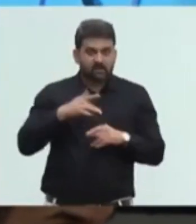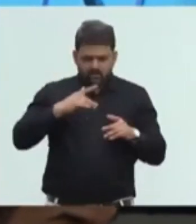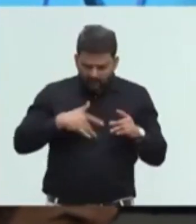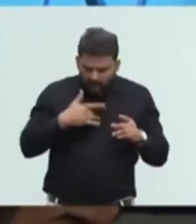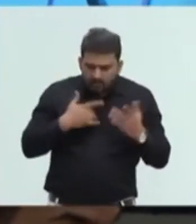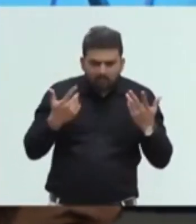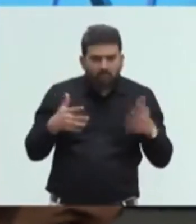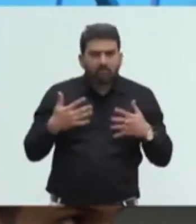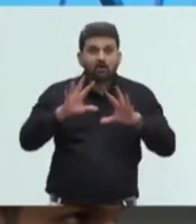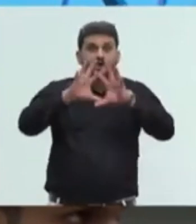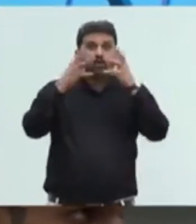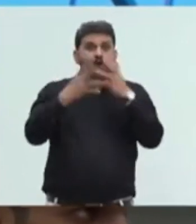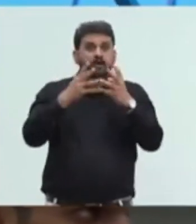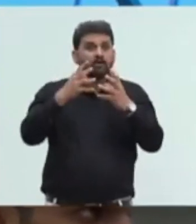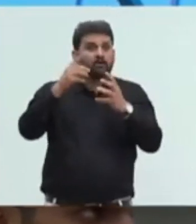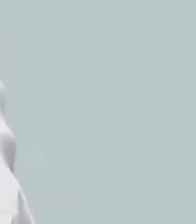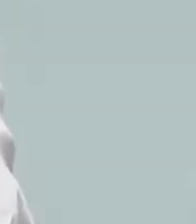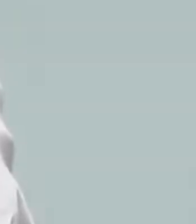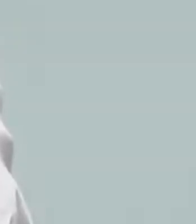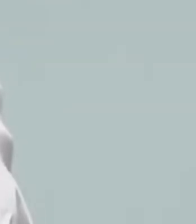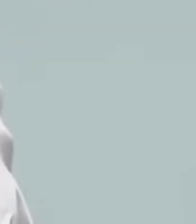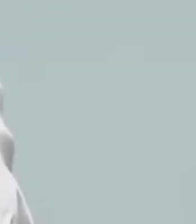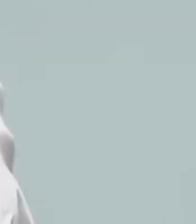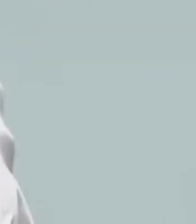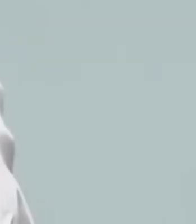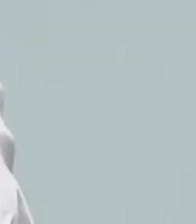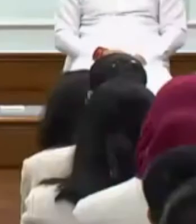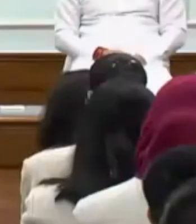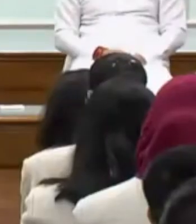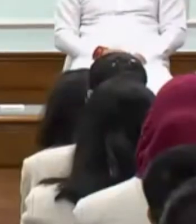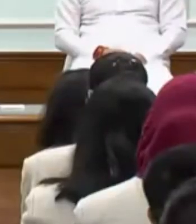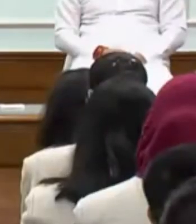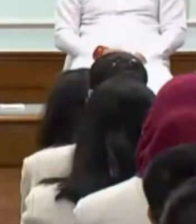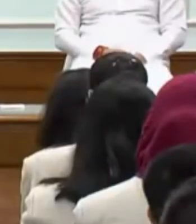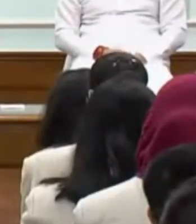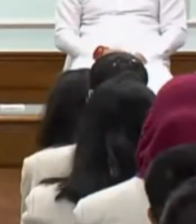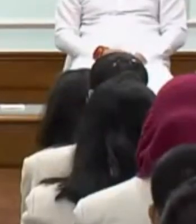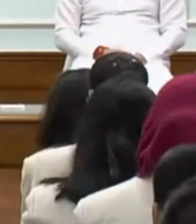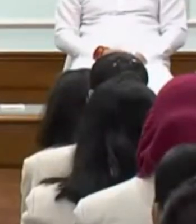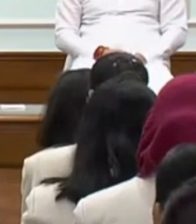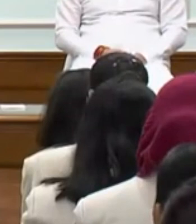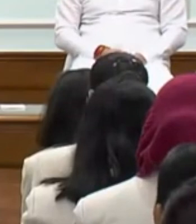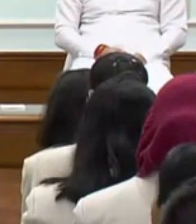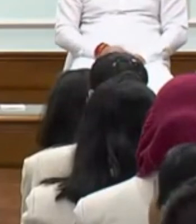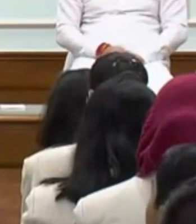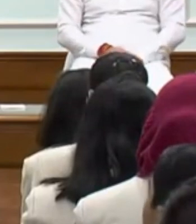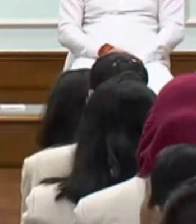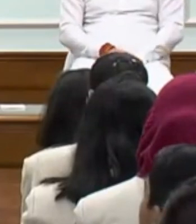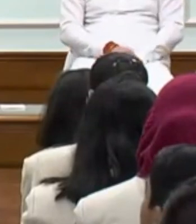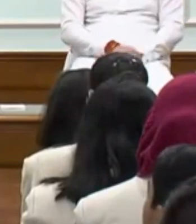लगाकर फर्स्ट वर्ल्ड चैंपियनशिप में ऑफ रशिया में बजाणु बजाणु कर सकते